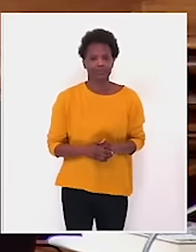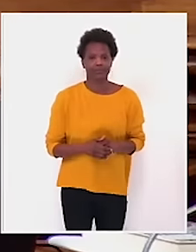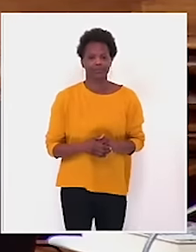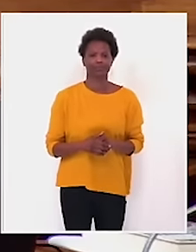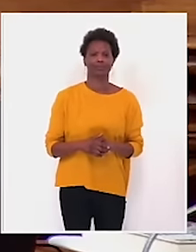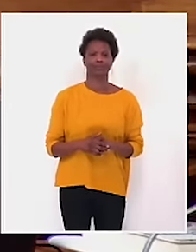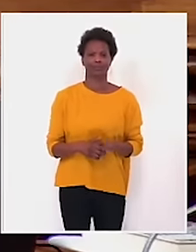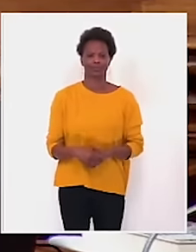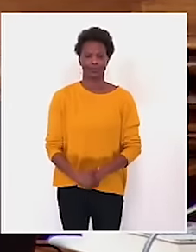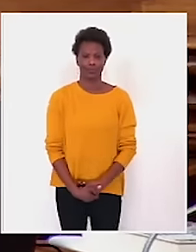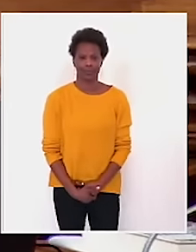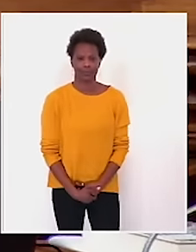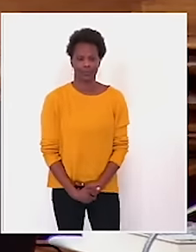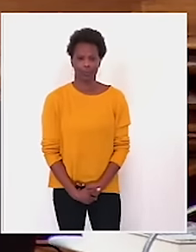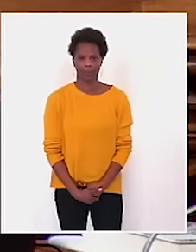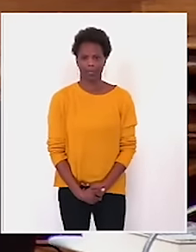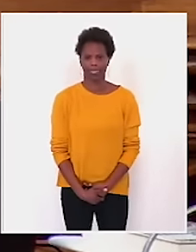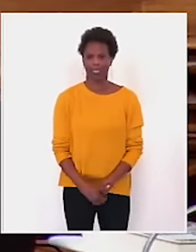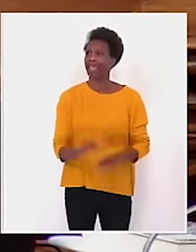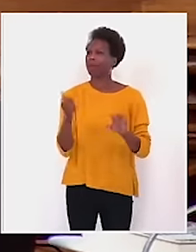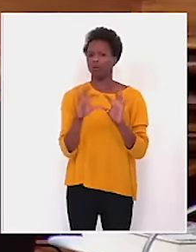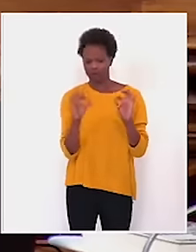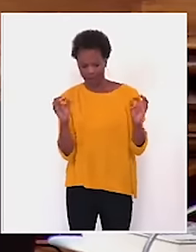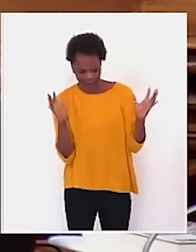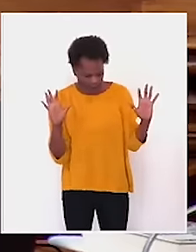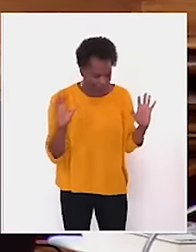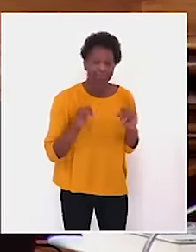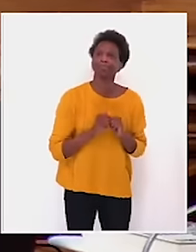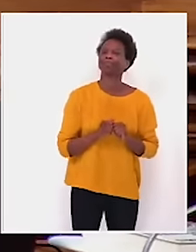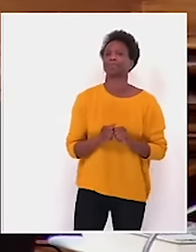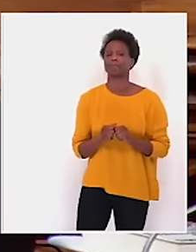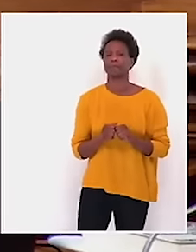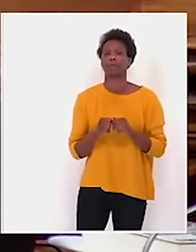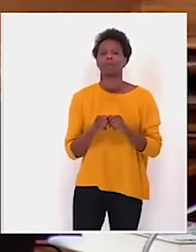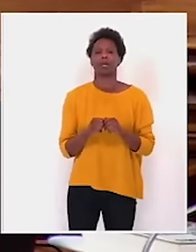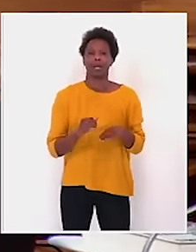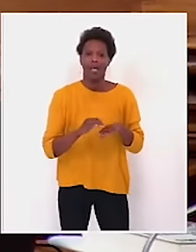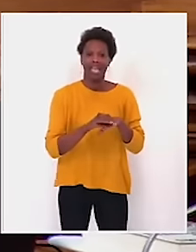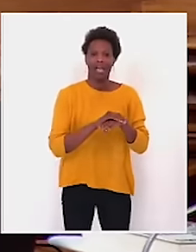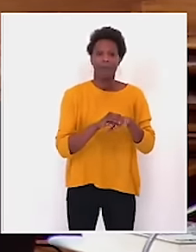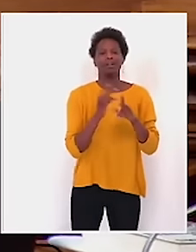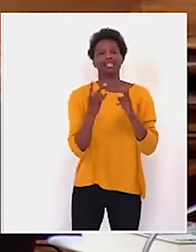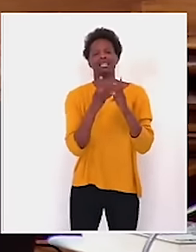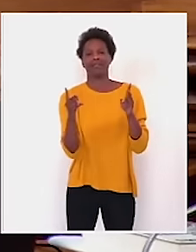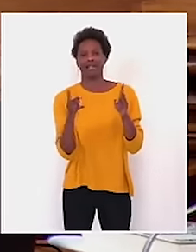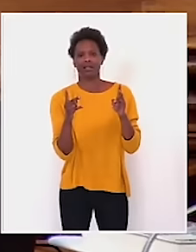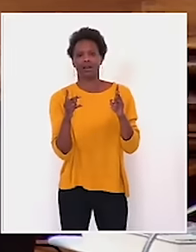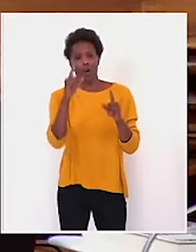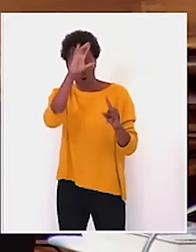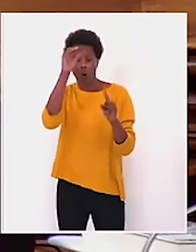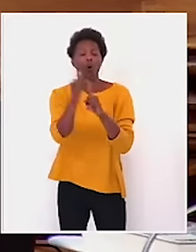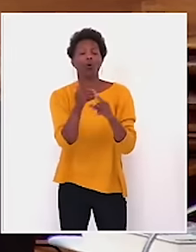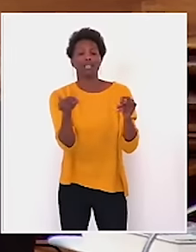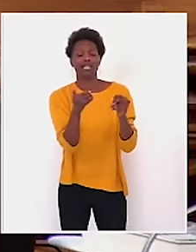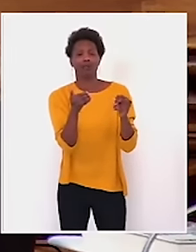Mince, je l'ai quelque part. La politique de la ville vise à lutter contre la concentration de pauvreté. Voilà, c'est